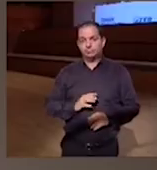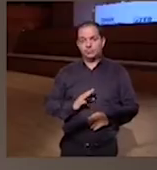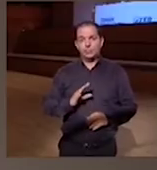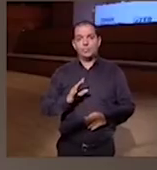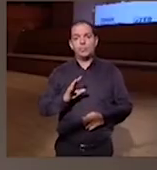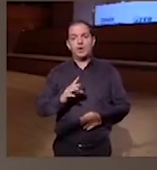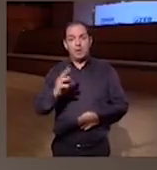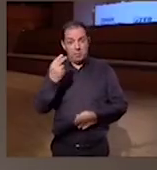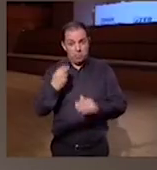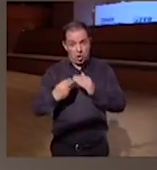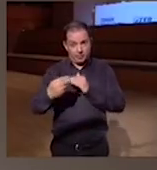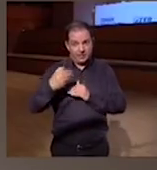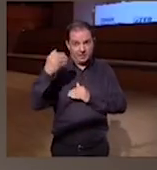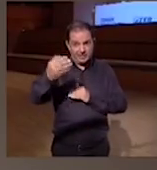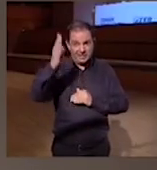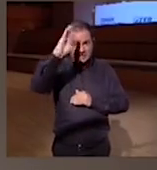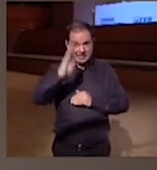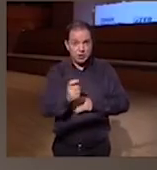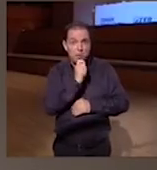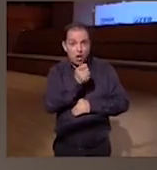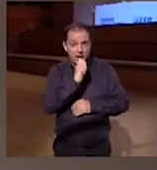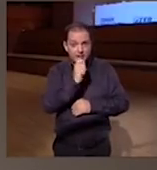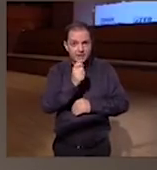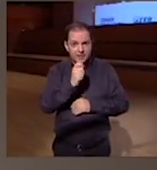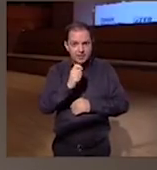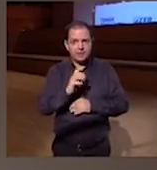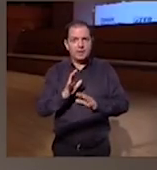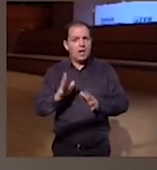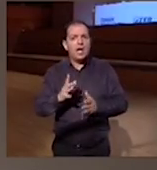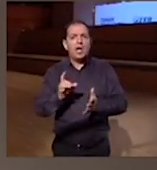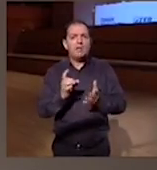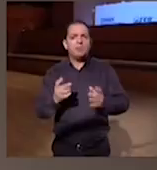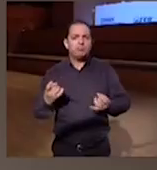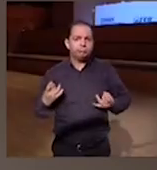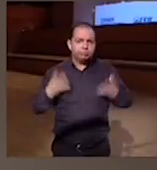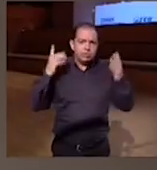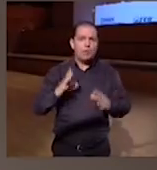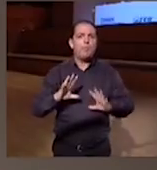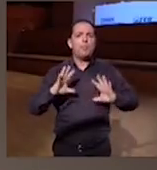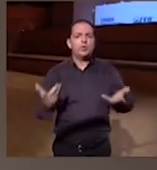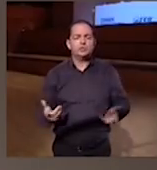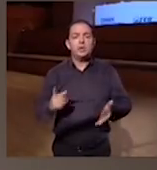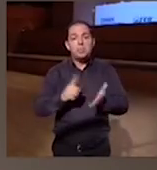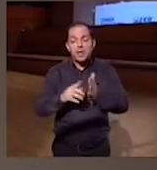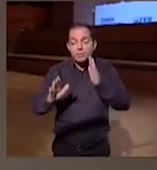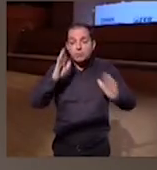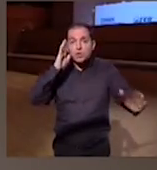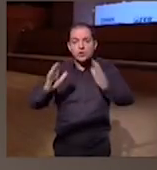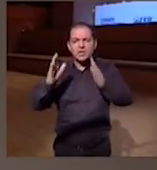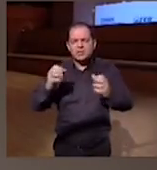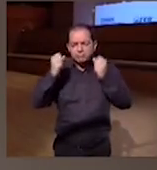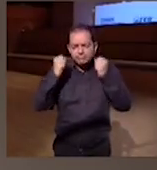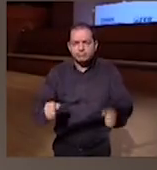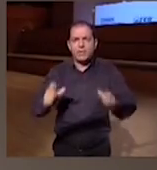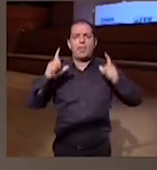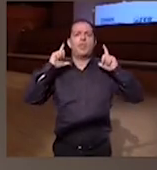άρρηκτα συνδεδεμένη με την εμβάθυνση της δημοκρατίας, όχι με την αμφισβήτησή της. Είναι